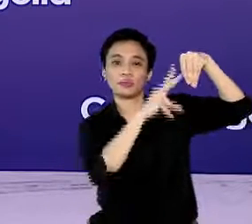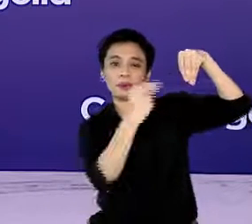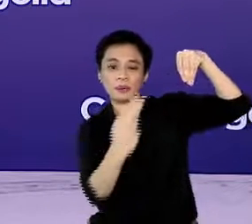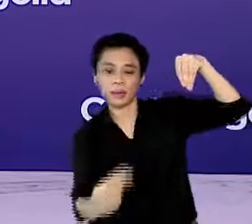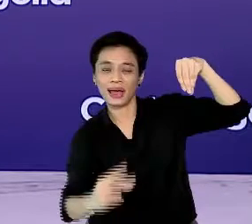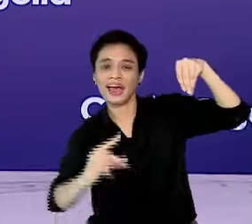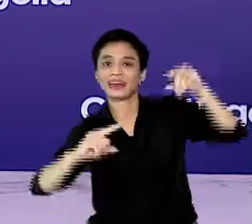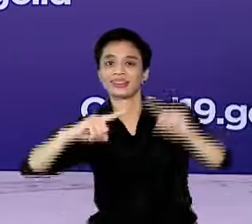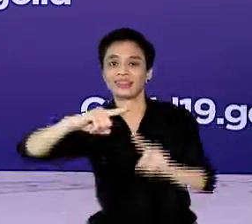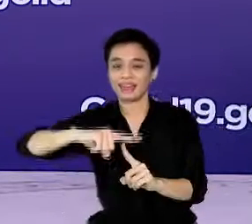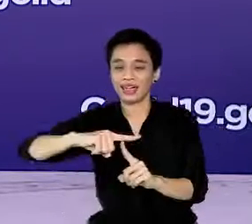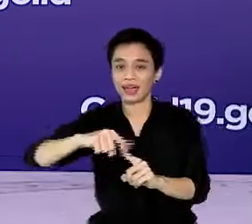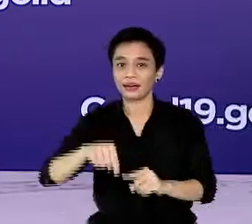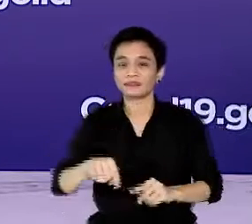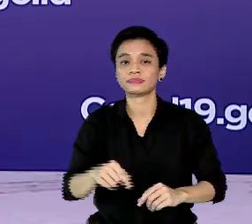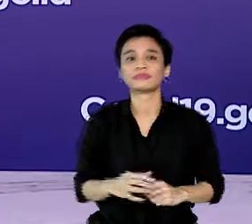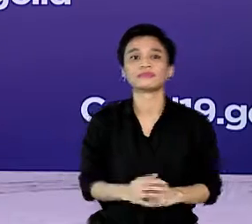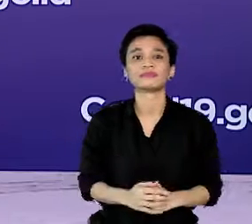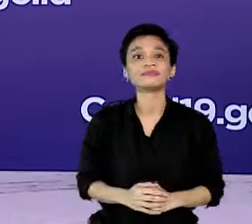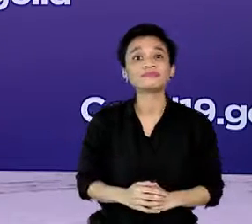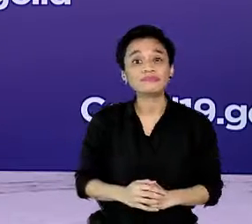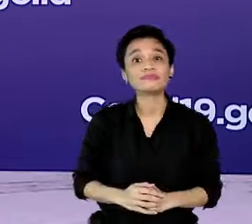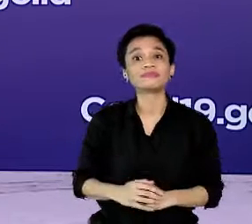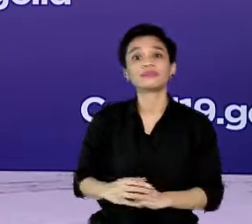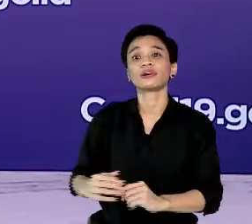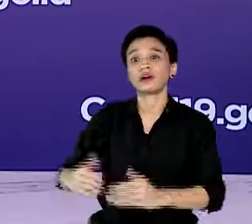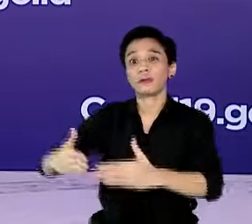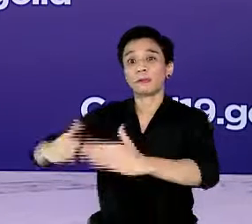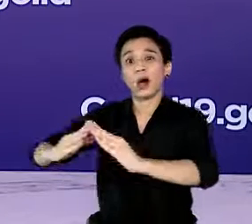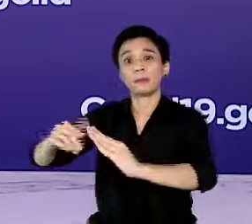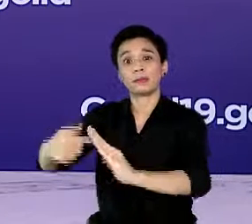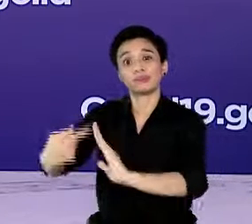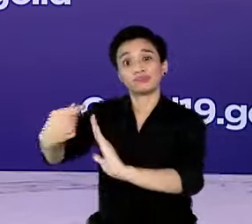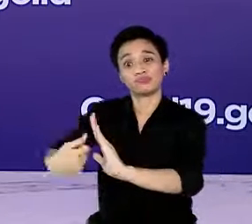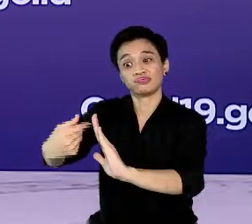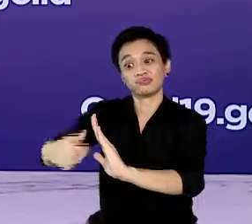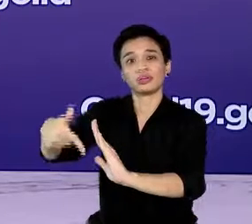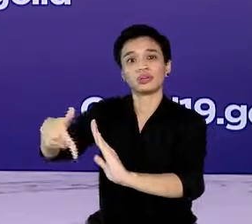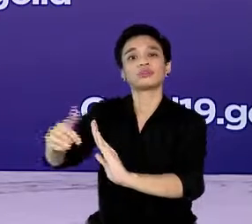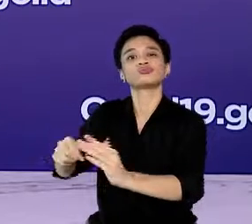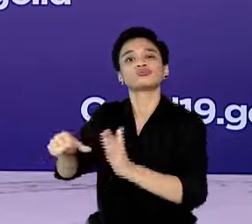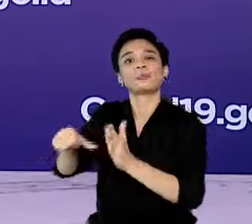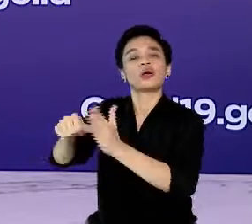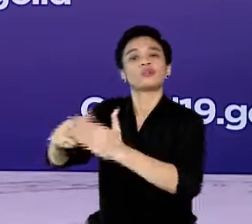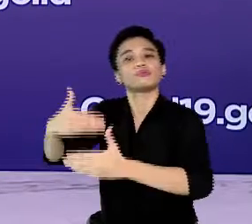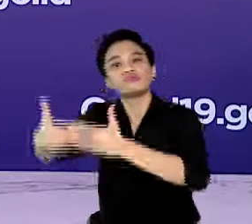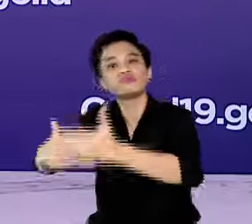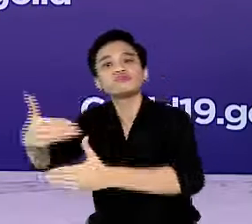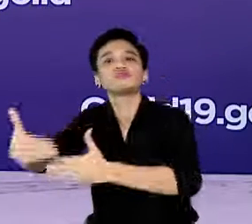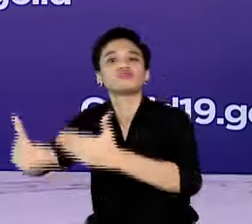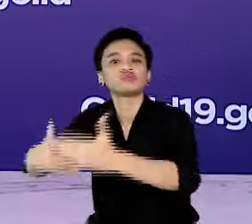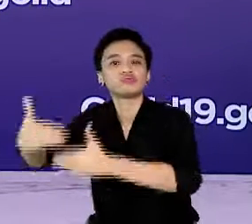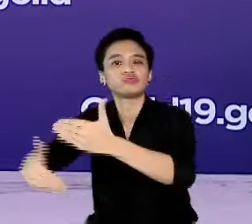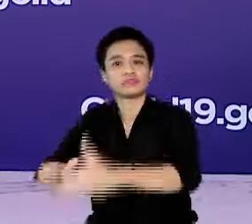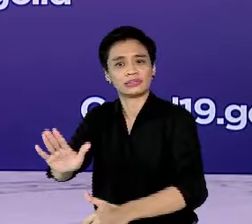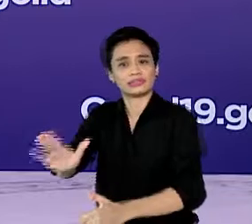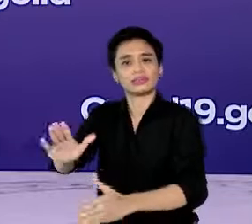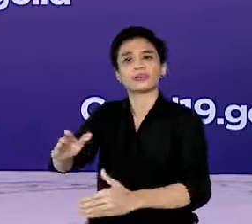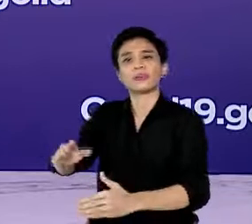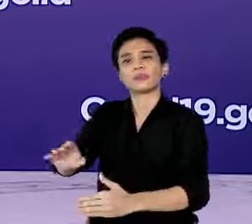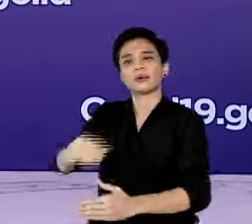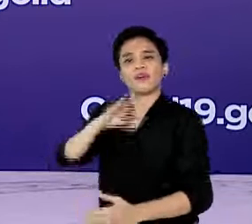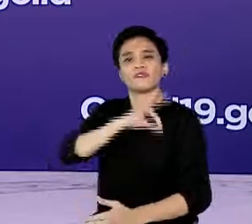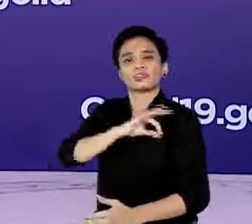penggunaan anggaran posko ini bertujuan untuk mendukung operasional posko dalam menjalankan keempat fungsinya